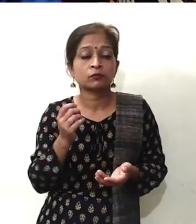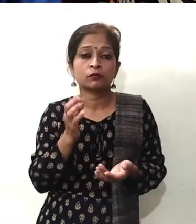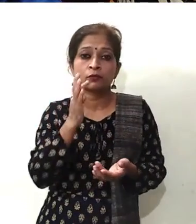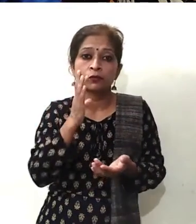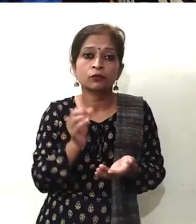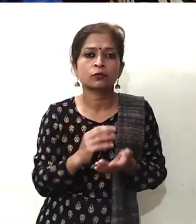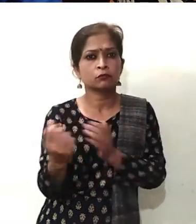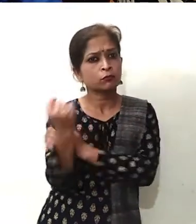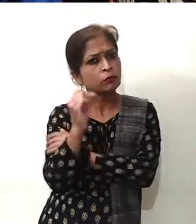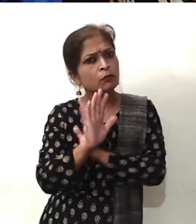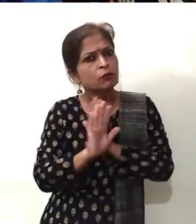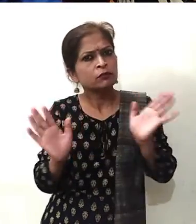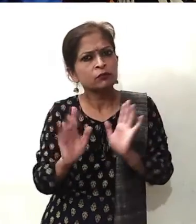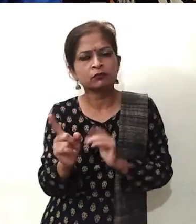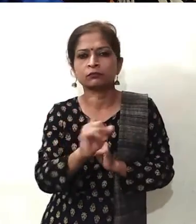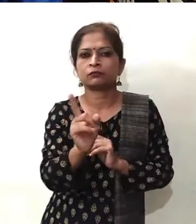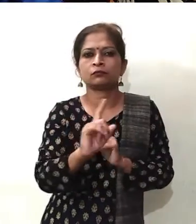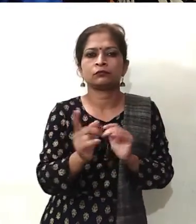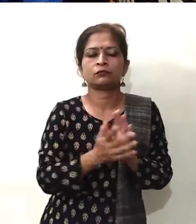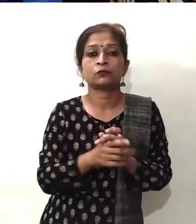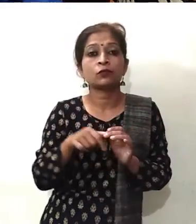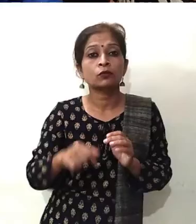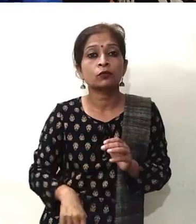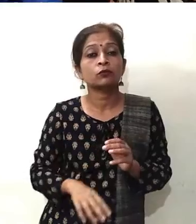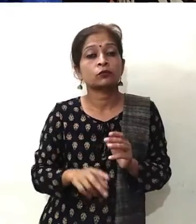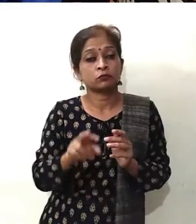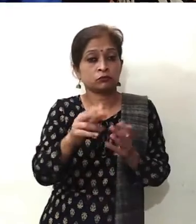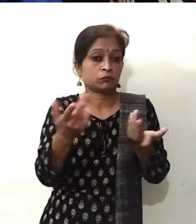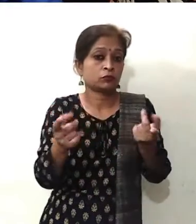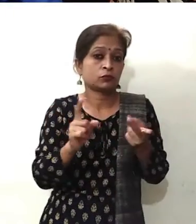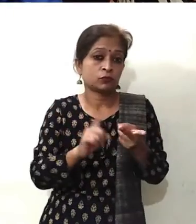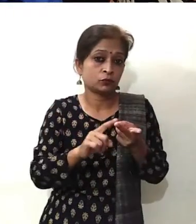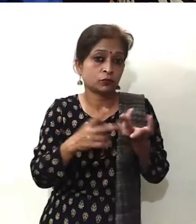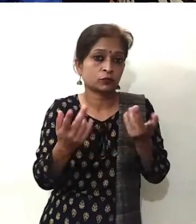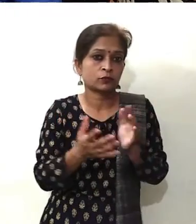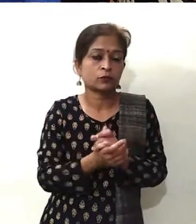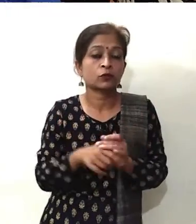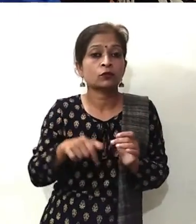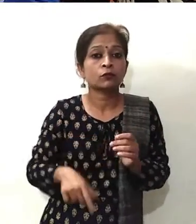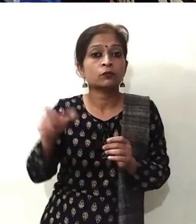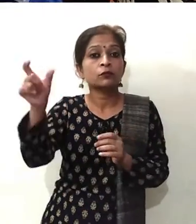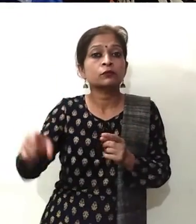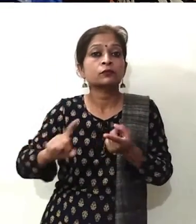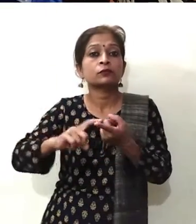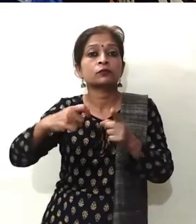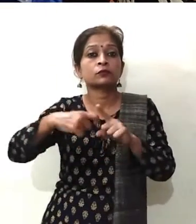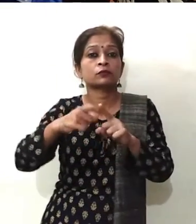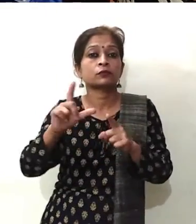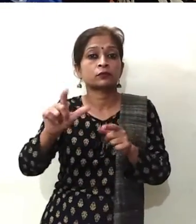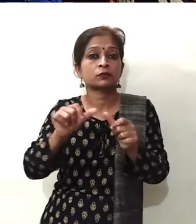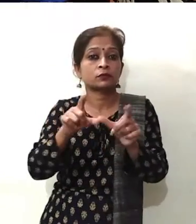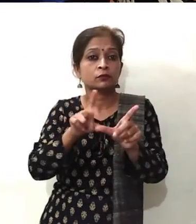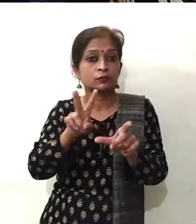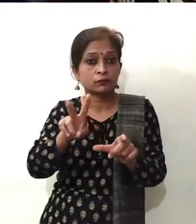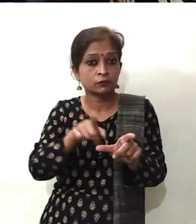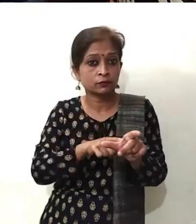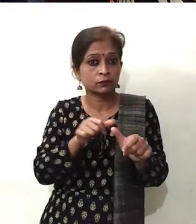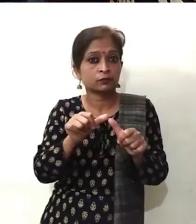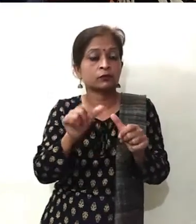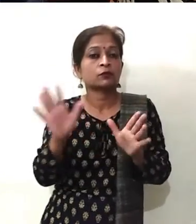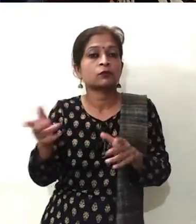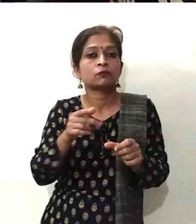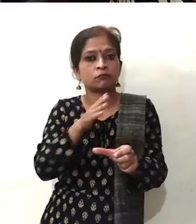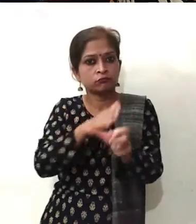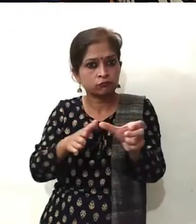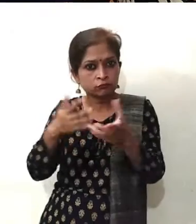कुछ नहीं है। तो दूसरा अर्थ ये हो सकता है इसका, तो एकलव्य भले ही अपनी अंगूठा देकर